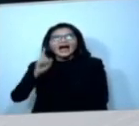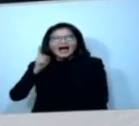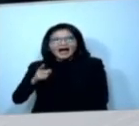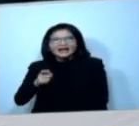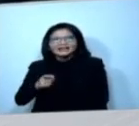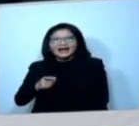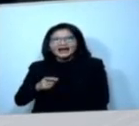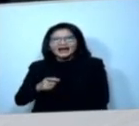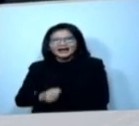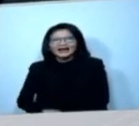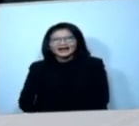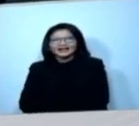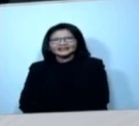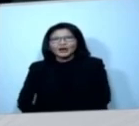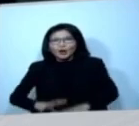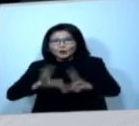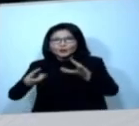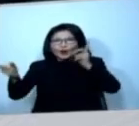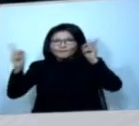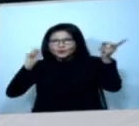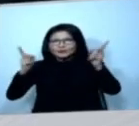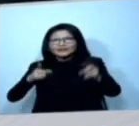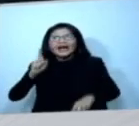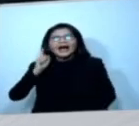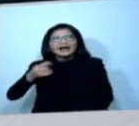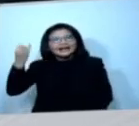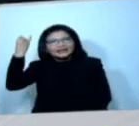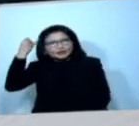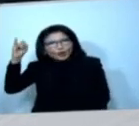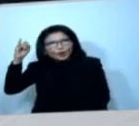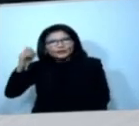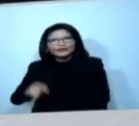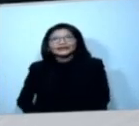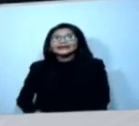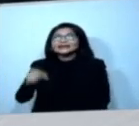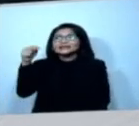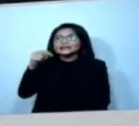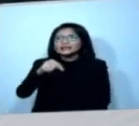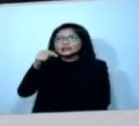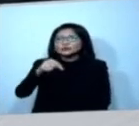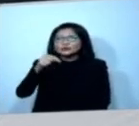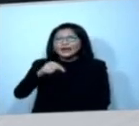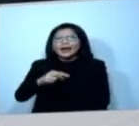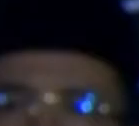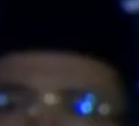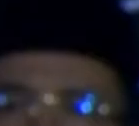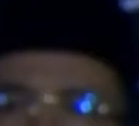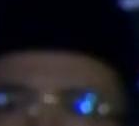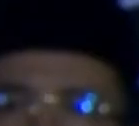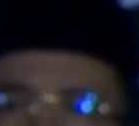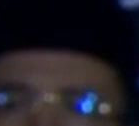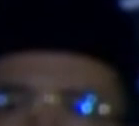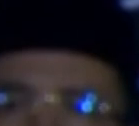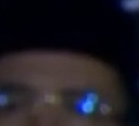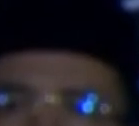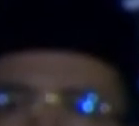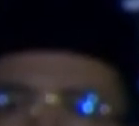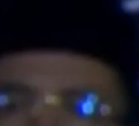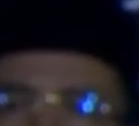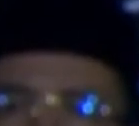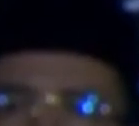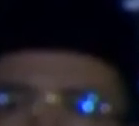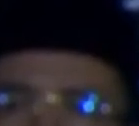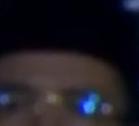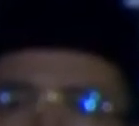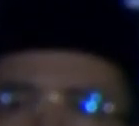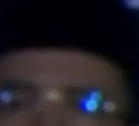sorry ya. Apalagi jika melihat angka-angka survei sekarang ini. Dulu, ketika dia di luar posisi Jokowi, angkanya juga tak